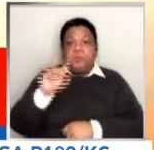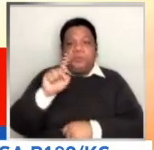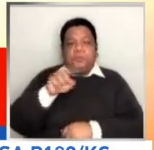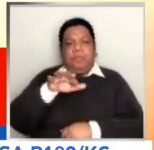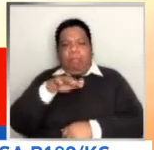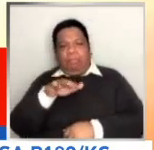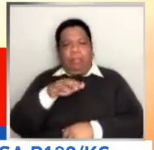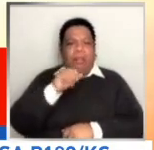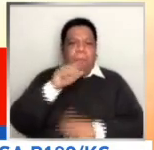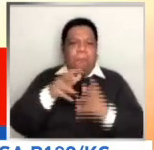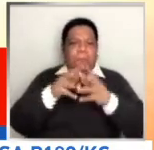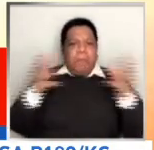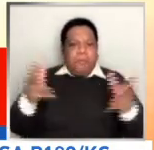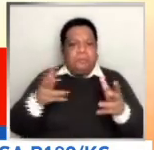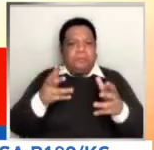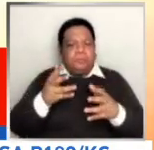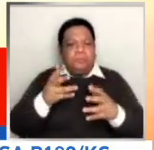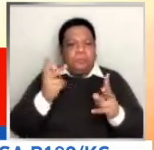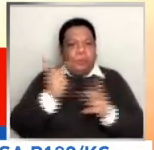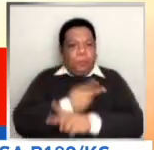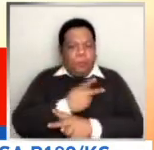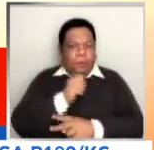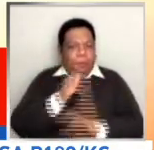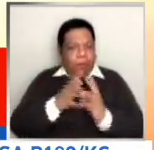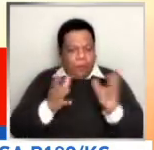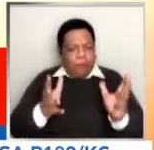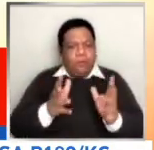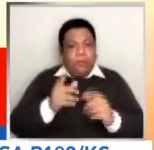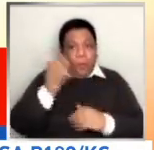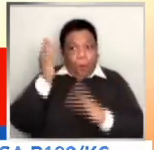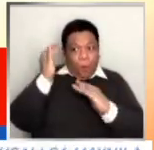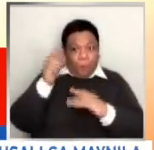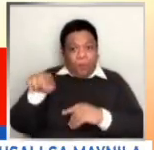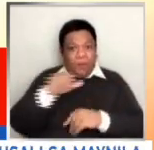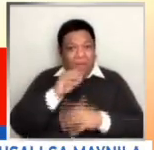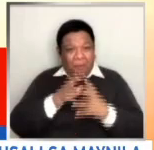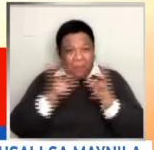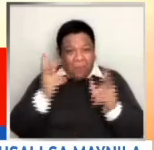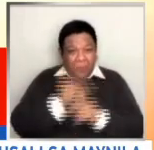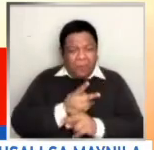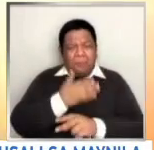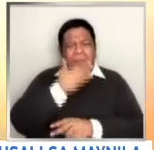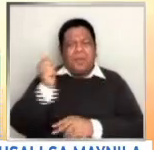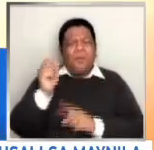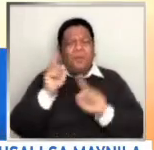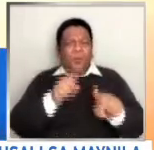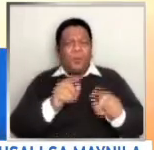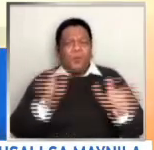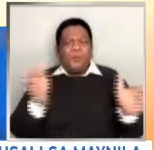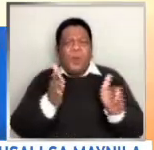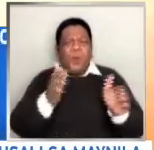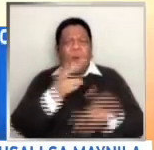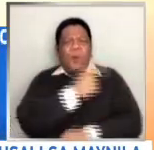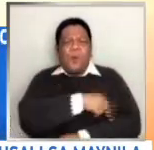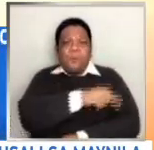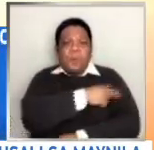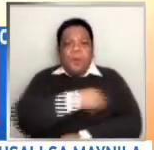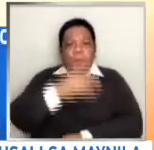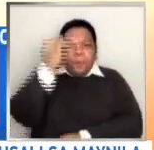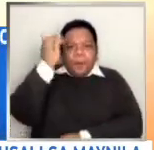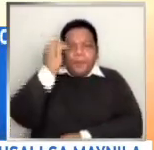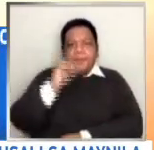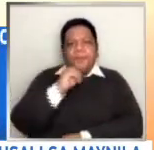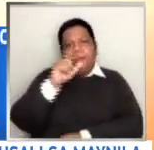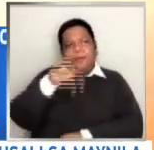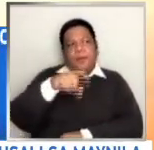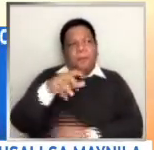mild cases sana ay pumunta na lang sa mga mas maliliit na hospital. Kasi hindi naman kailangan dyan ng